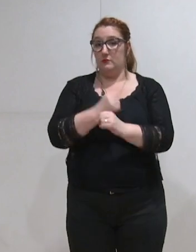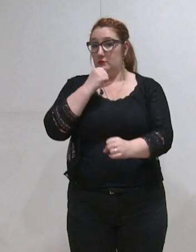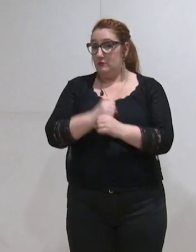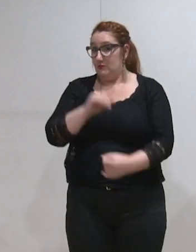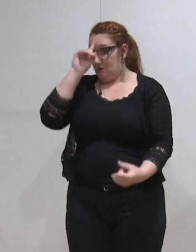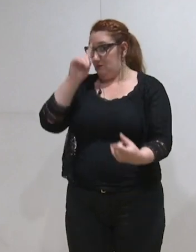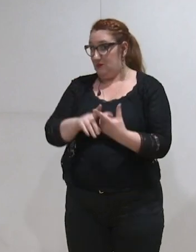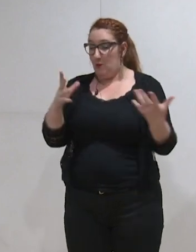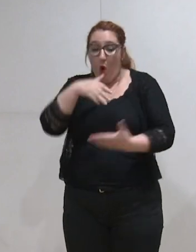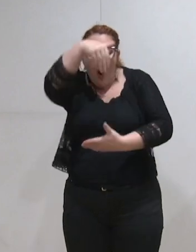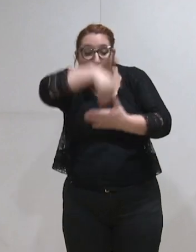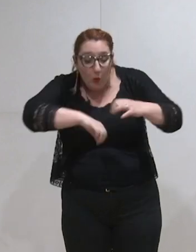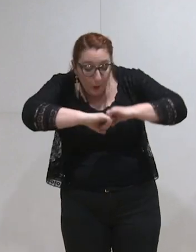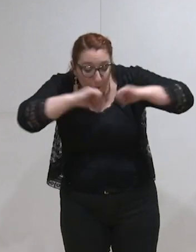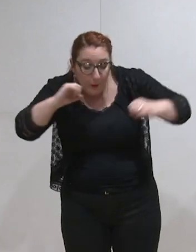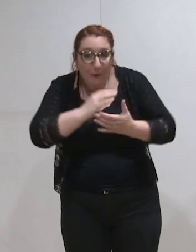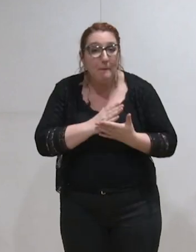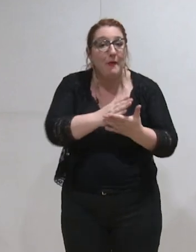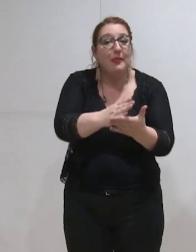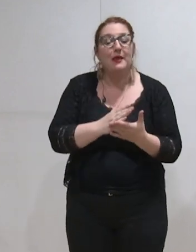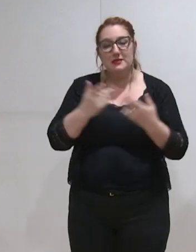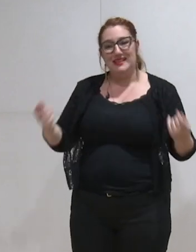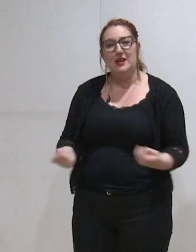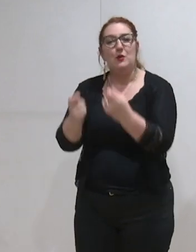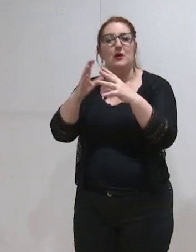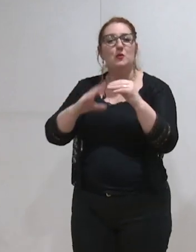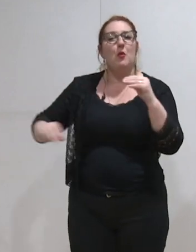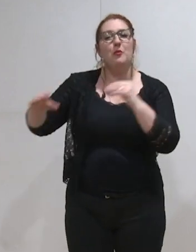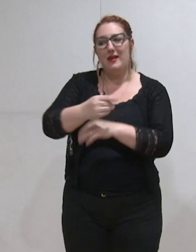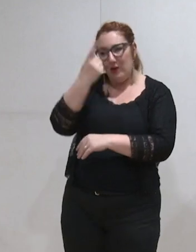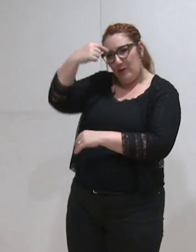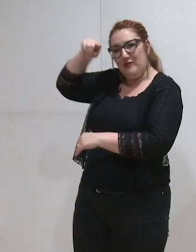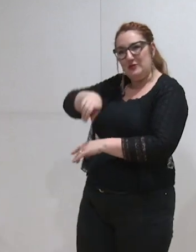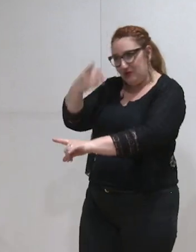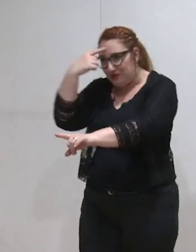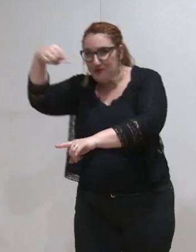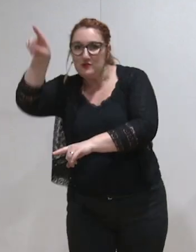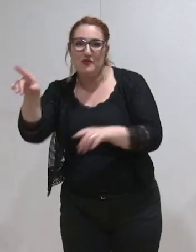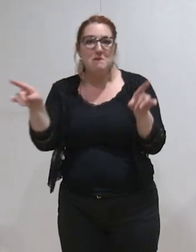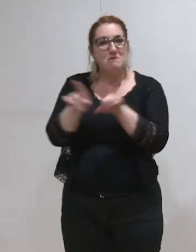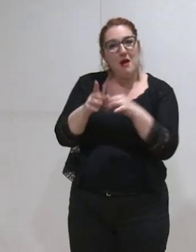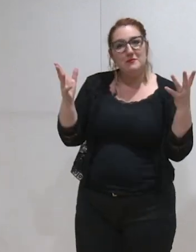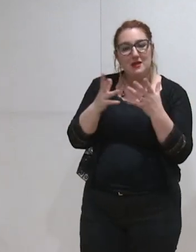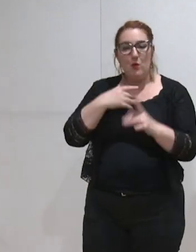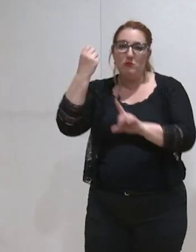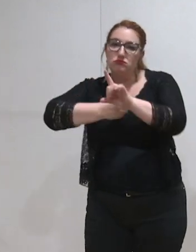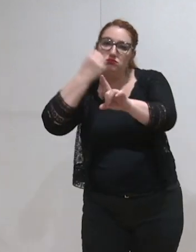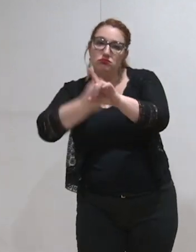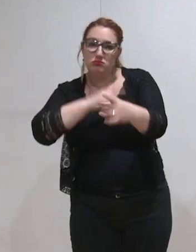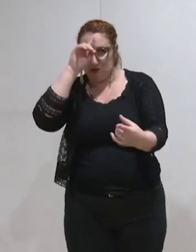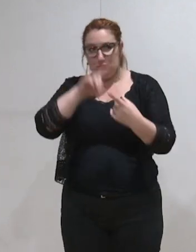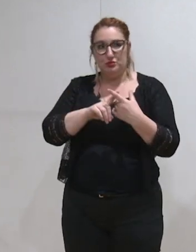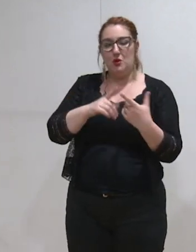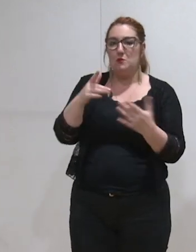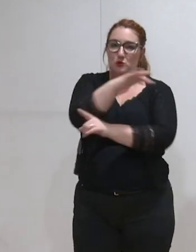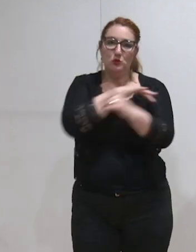partage ce que nous partageons avec l'éducation populaire au fond c'est quoi c'est la question de la lutte contre les inégalités sociales